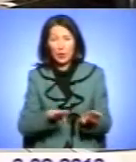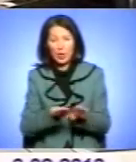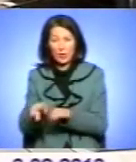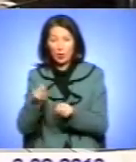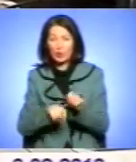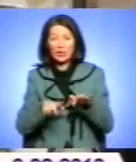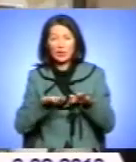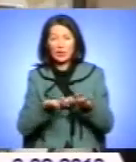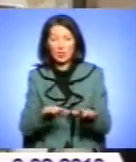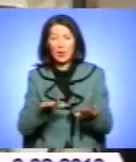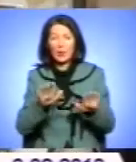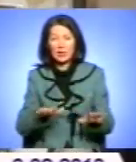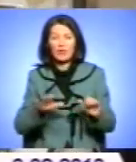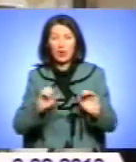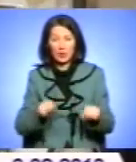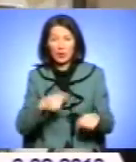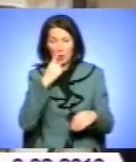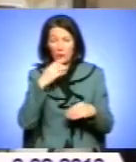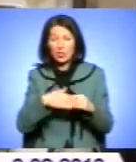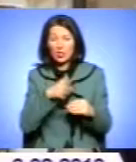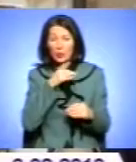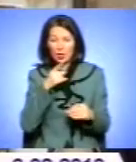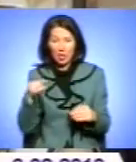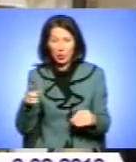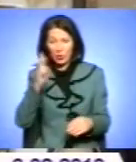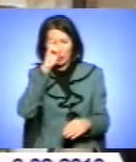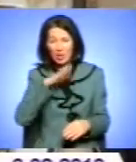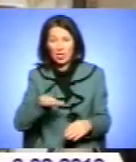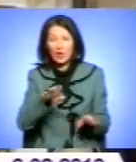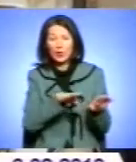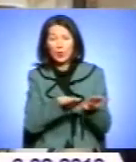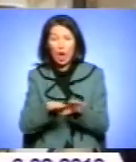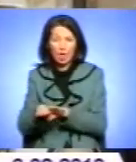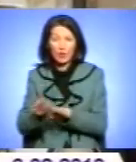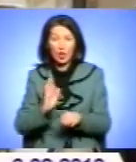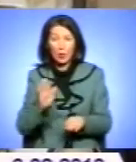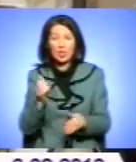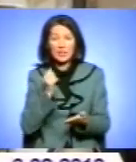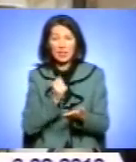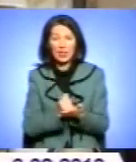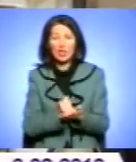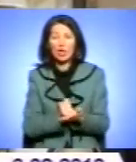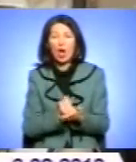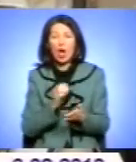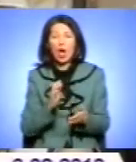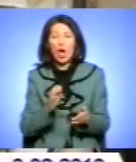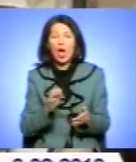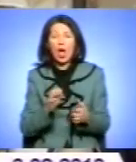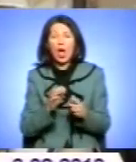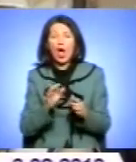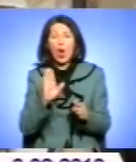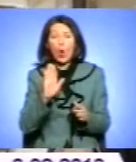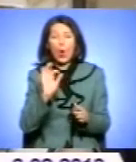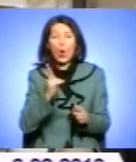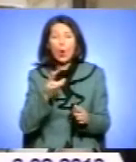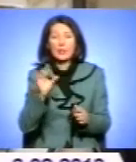місцевої влади. Найближчим часом на державному рівні буде затверджена концепція розвитку місцевого